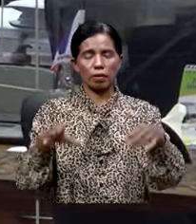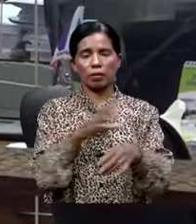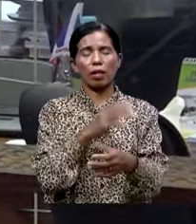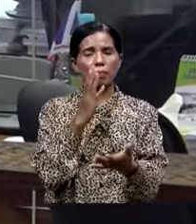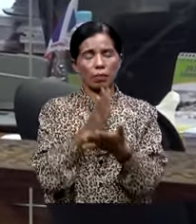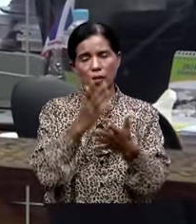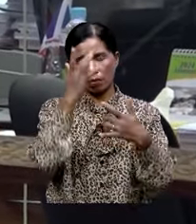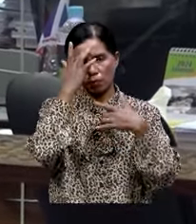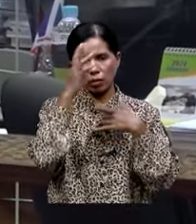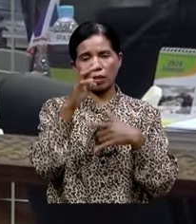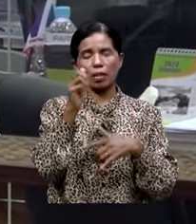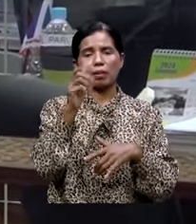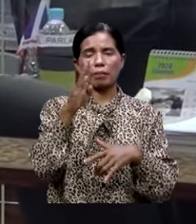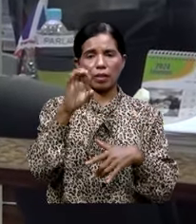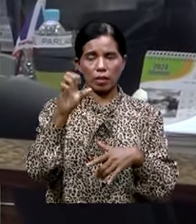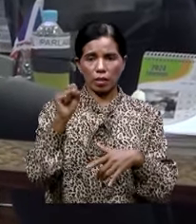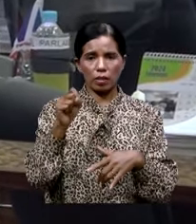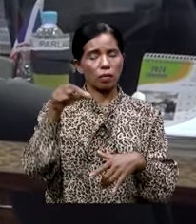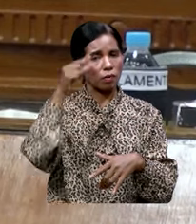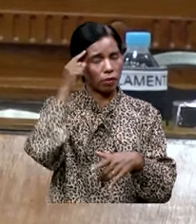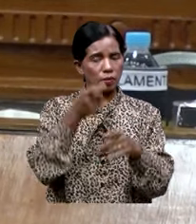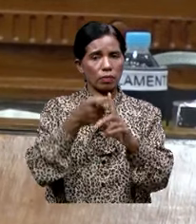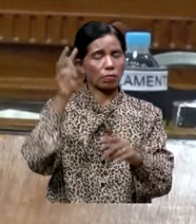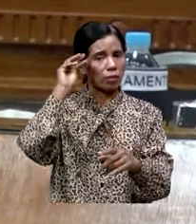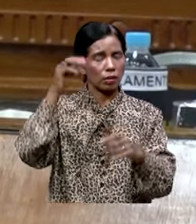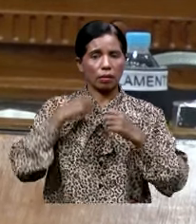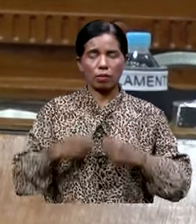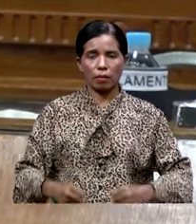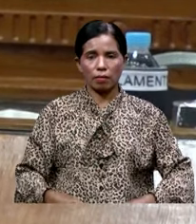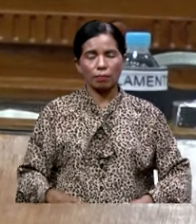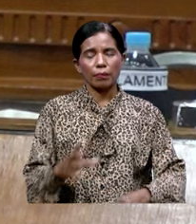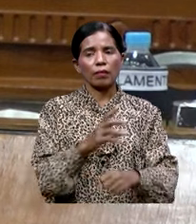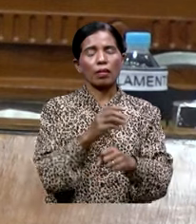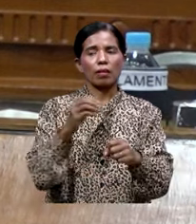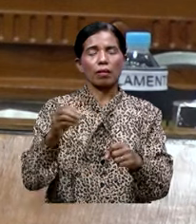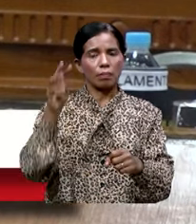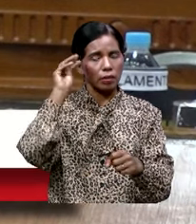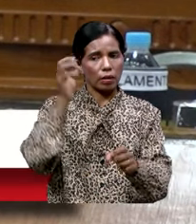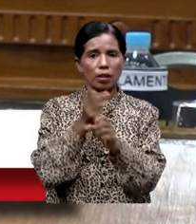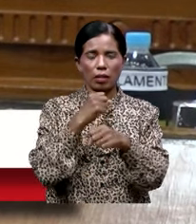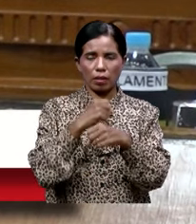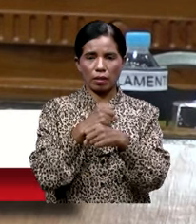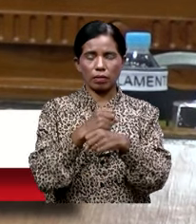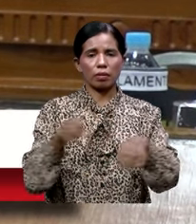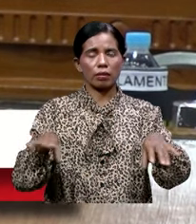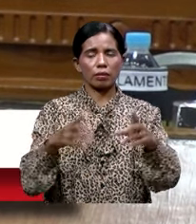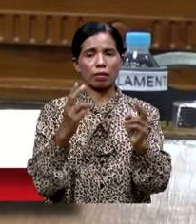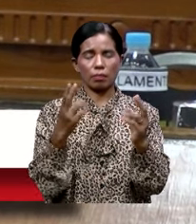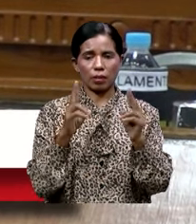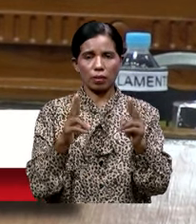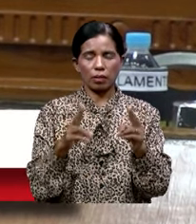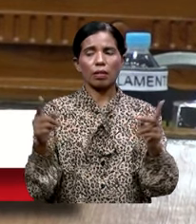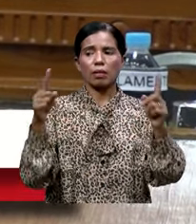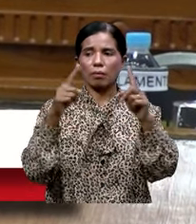moras rabies. Governo liho su ministério Saudi ho ministério relevant sira halohela servisu na manas ba